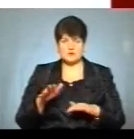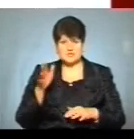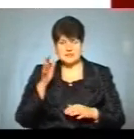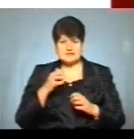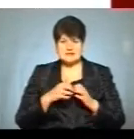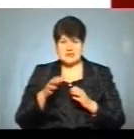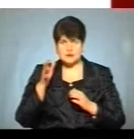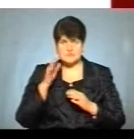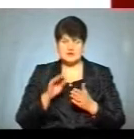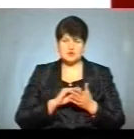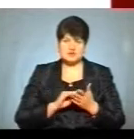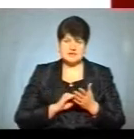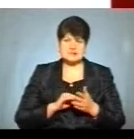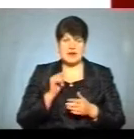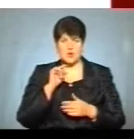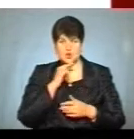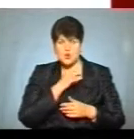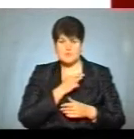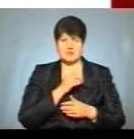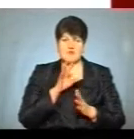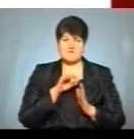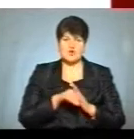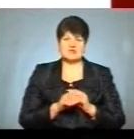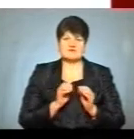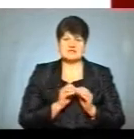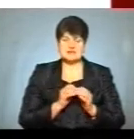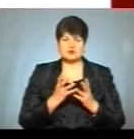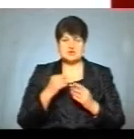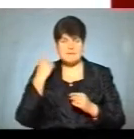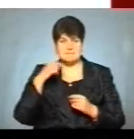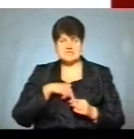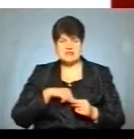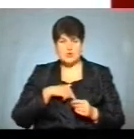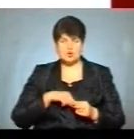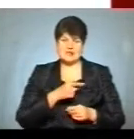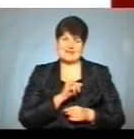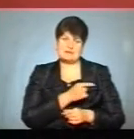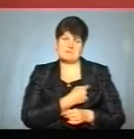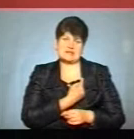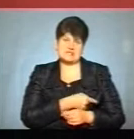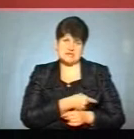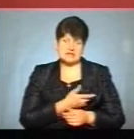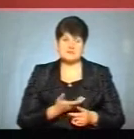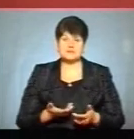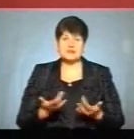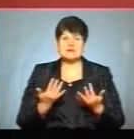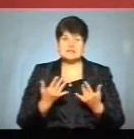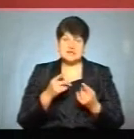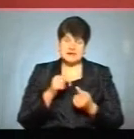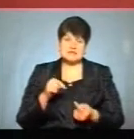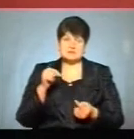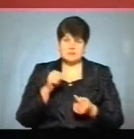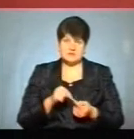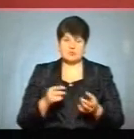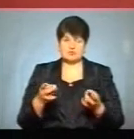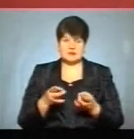освіта, журналістика, економіка. Входить в десятку ще психологія і медицина. Наскільки співпадають потреби